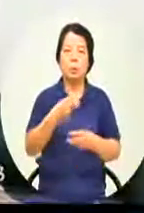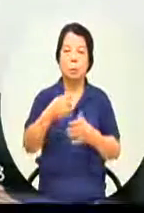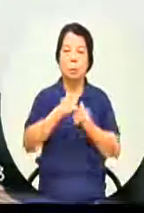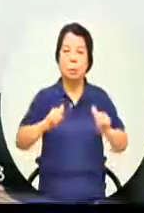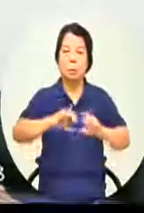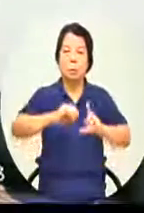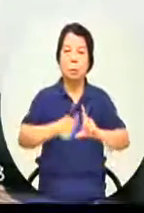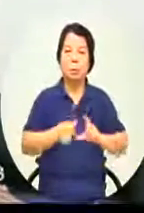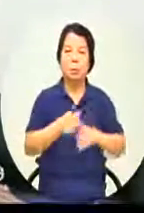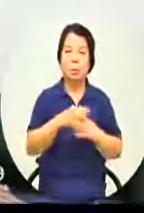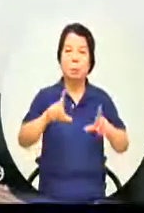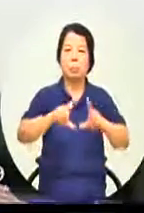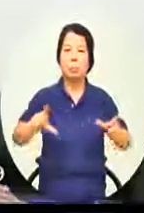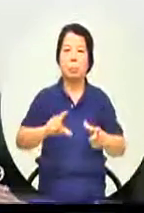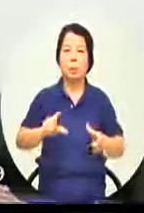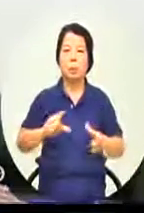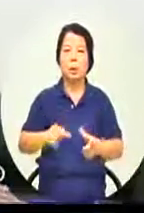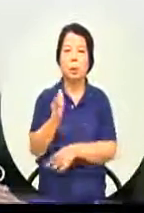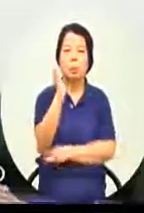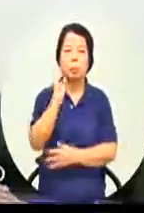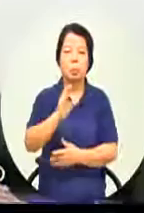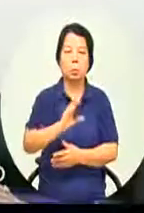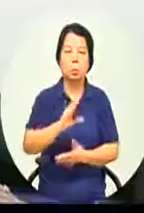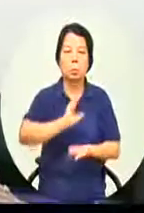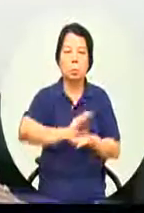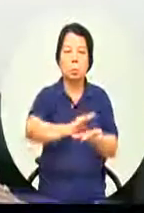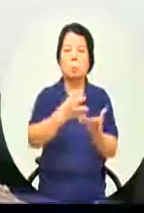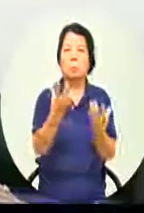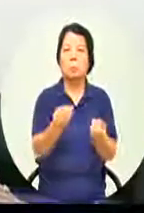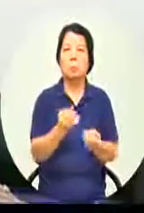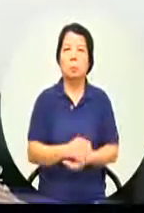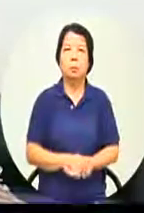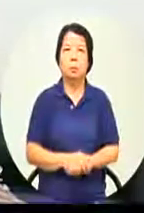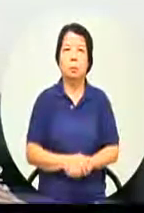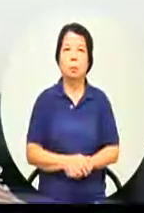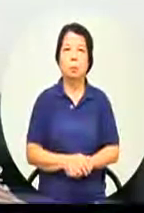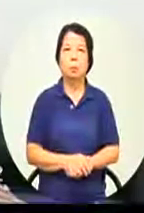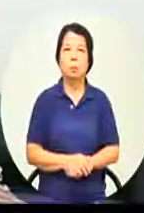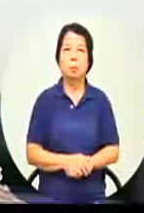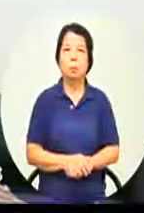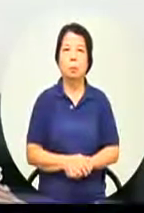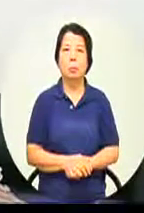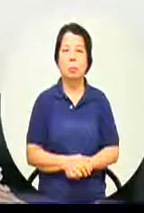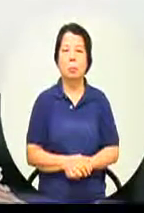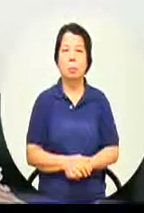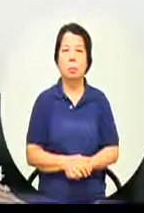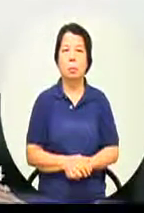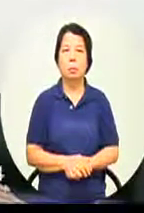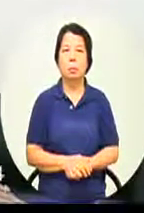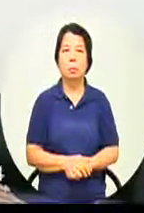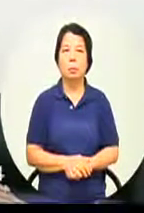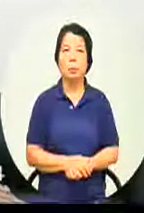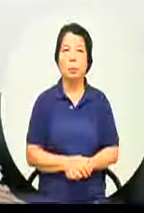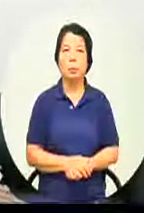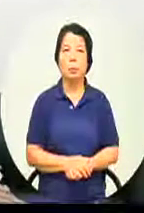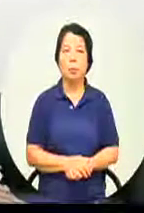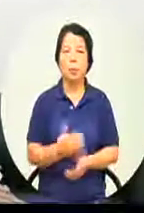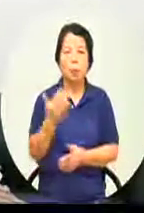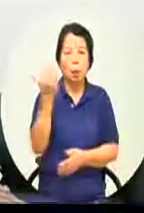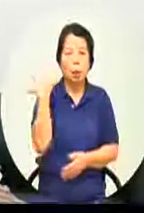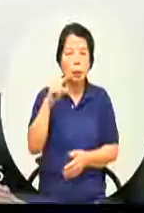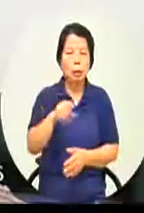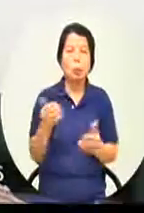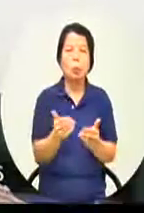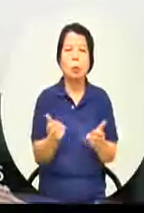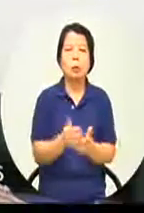一个大型的公有停车场来做这样的处理。那我想请教一下局长的，就是说在过去我一直问这个问题的